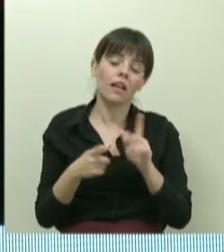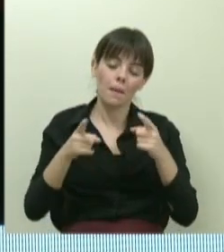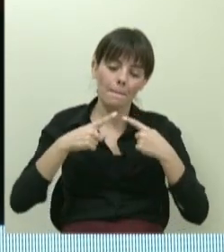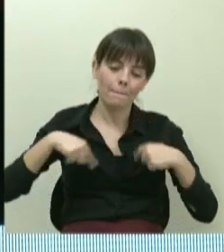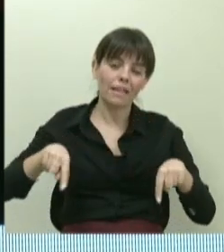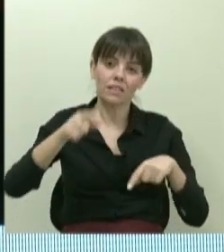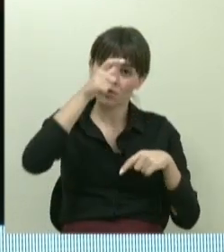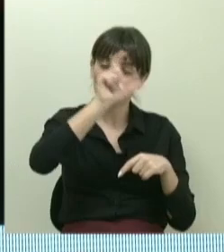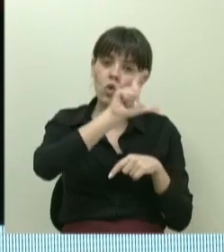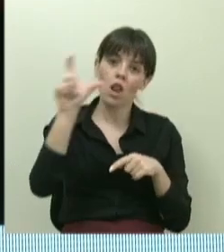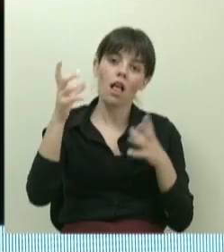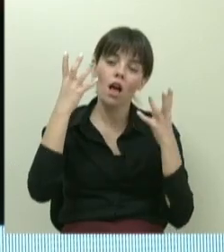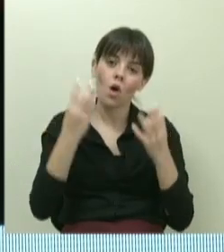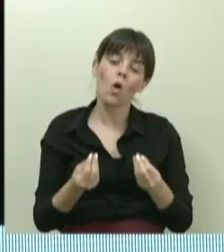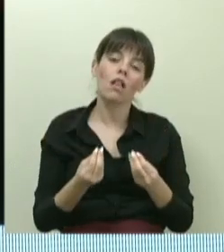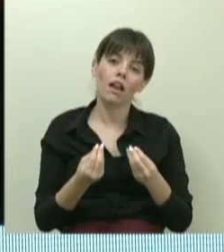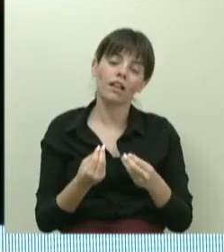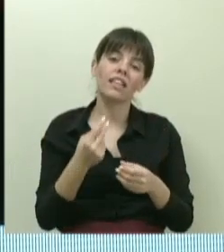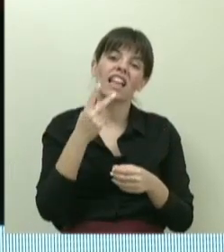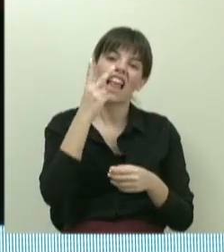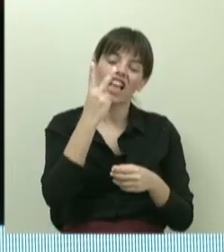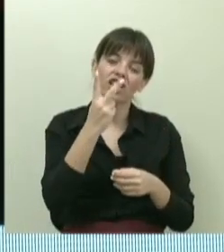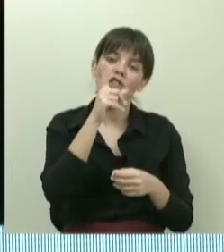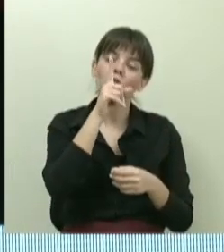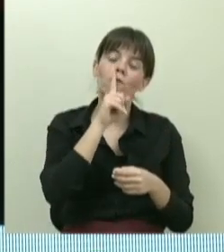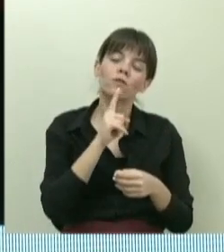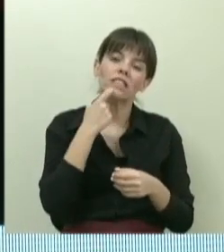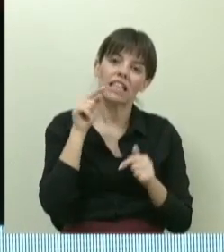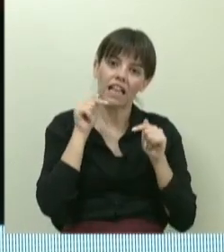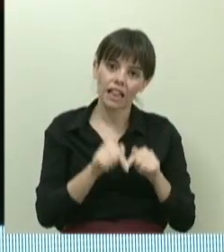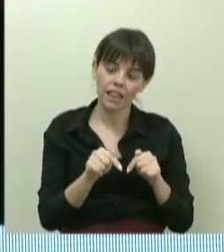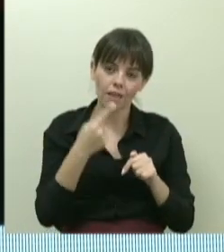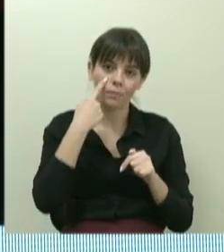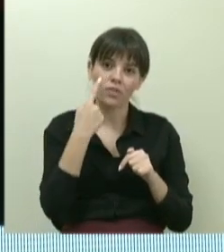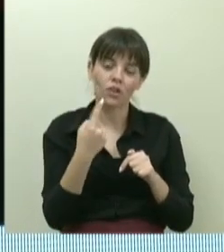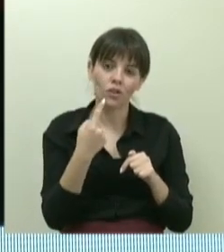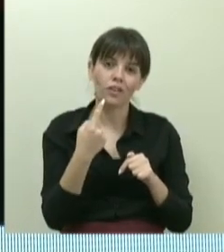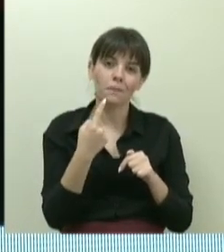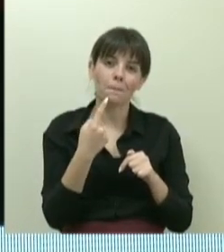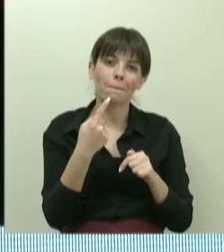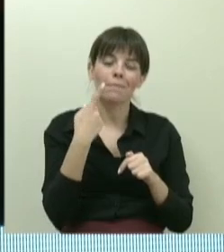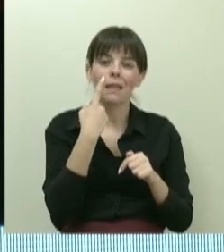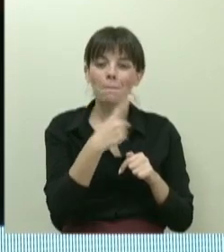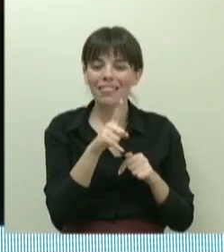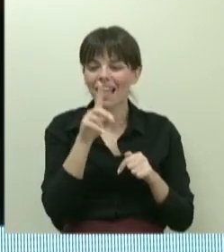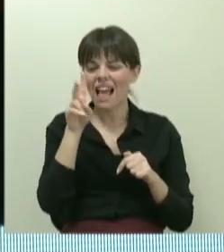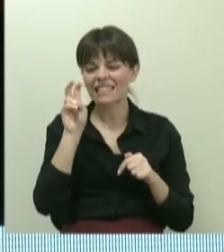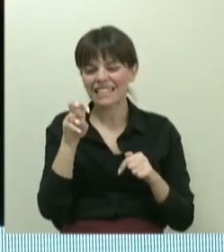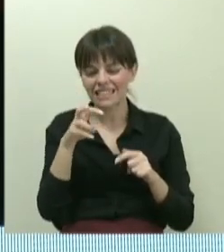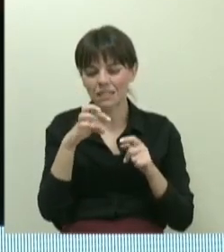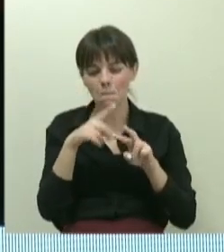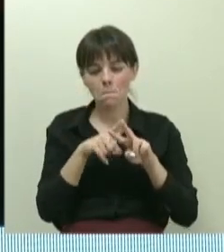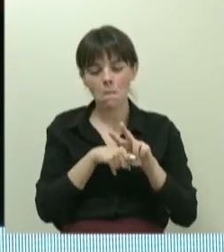Bizim Türkiye olarak ikinci yüzyılda bir taraftan %8'lik